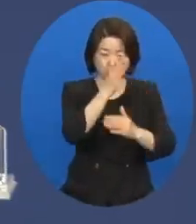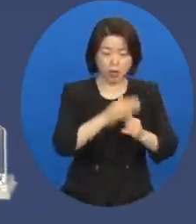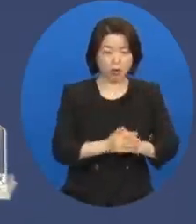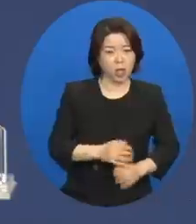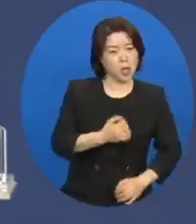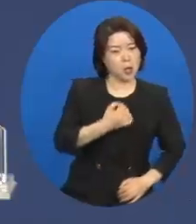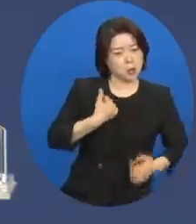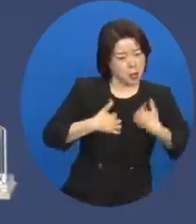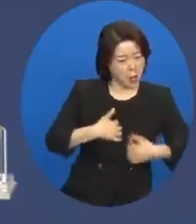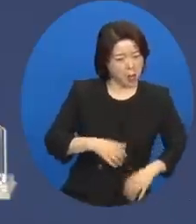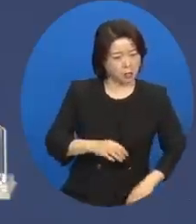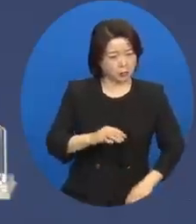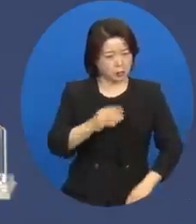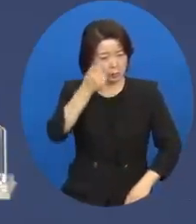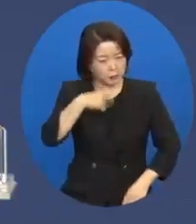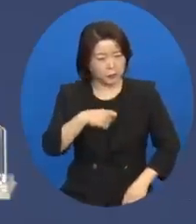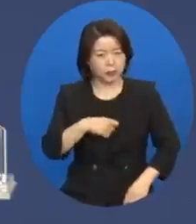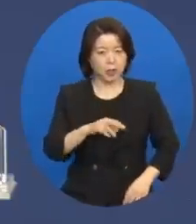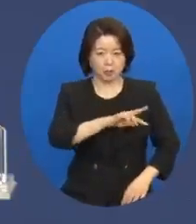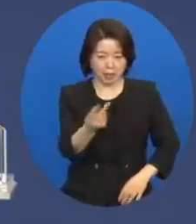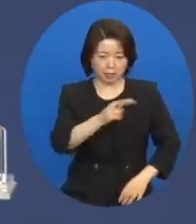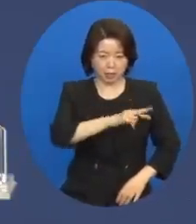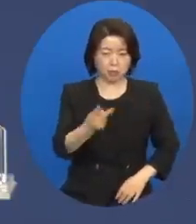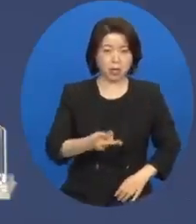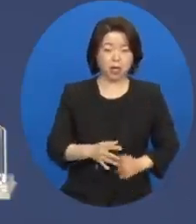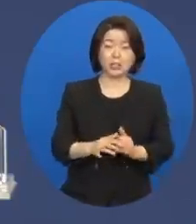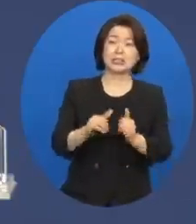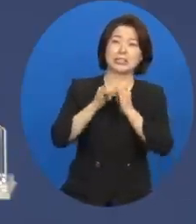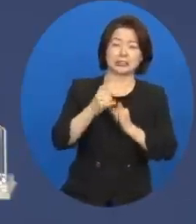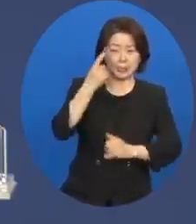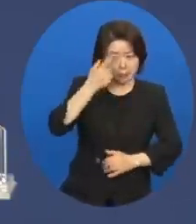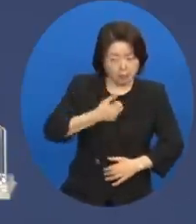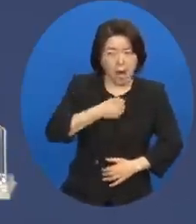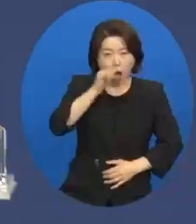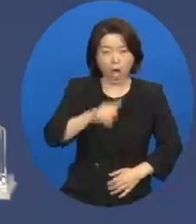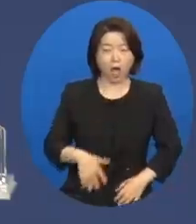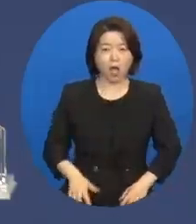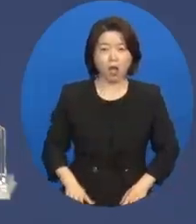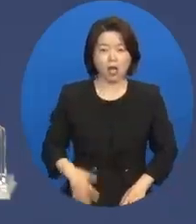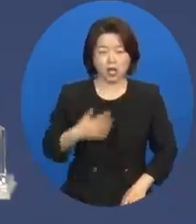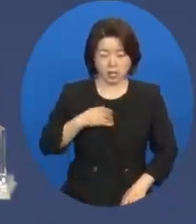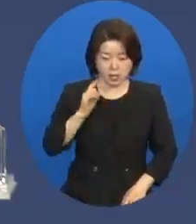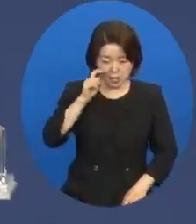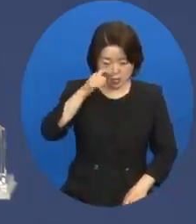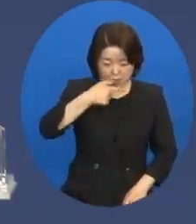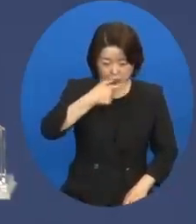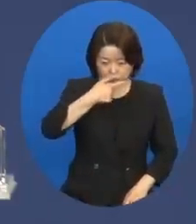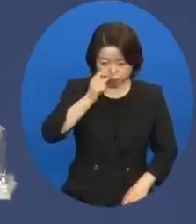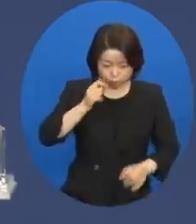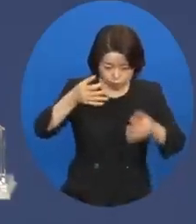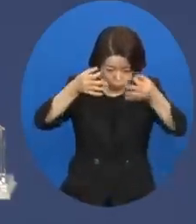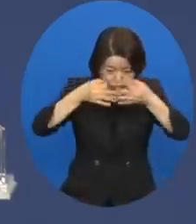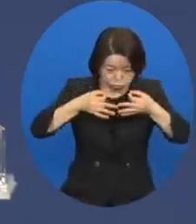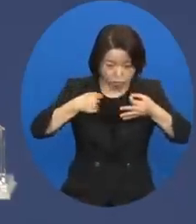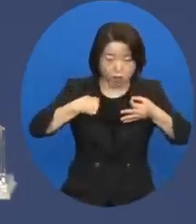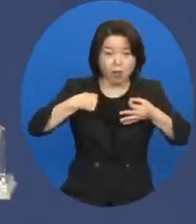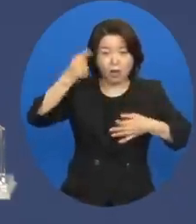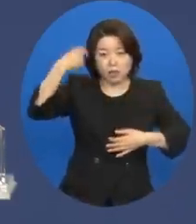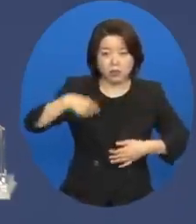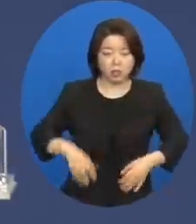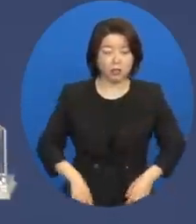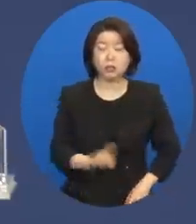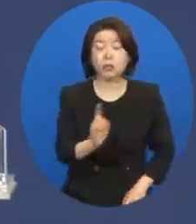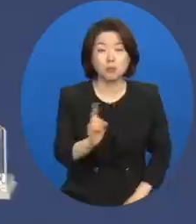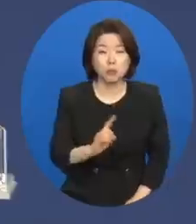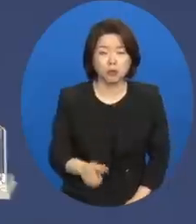상태야. 왜 그래? 그래서 날마다 자살 충동을 느낀대. 그게 뭐냐면 자기의 열등감 때문에. 근데 그 열등감이라는 게 나중에 얘기를 듣고